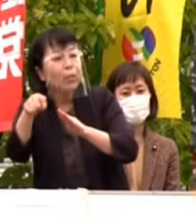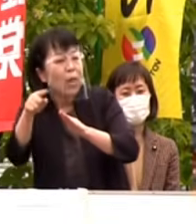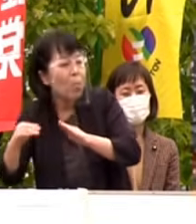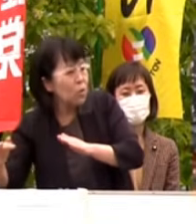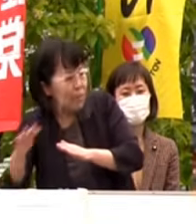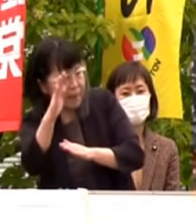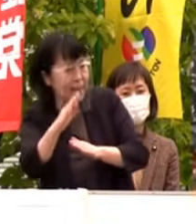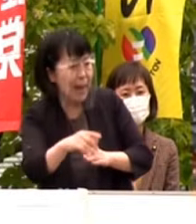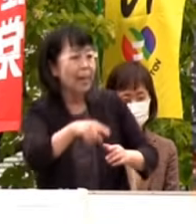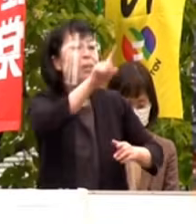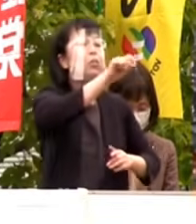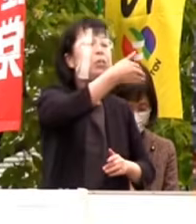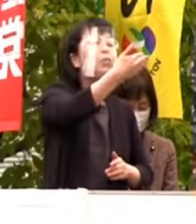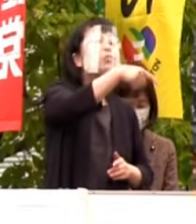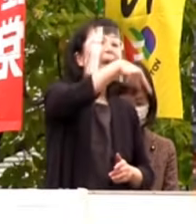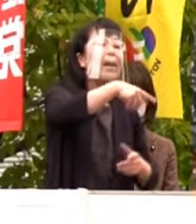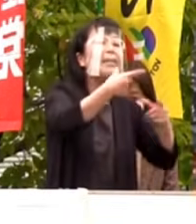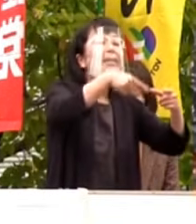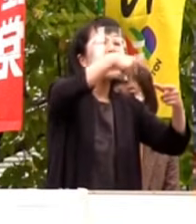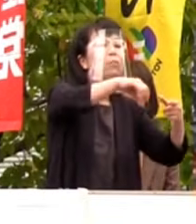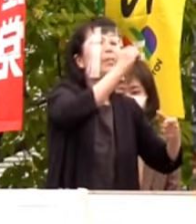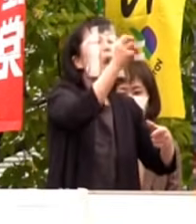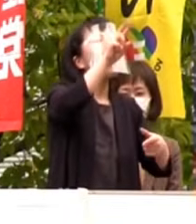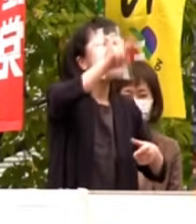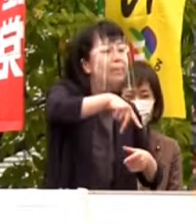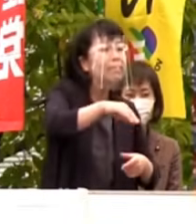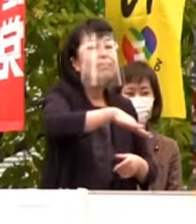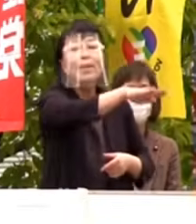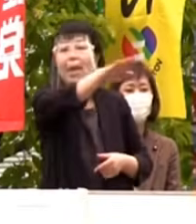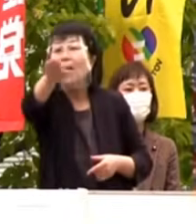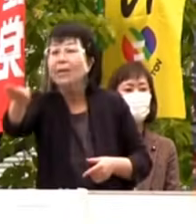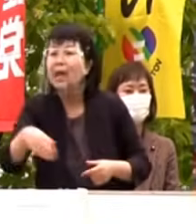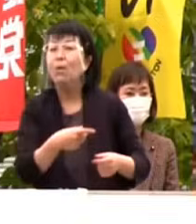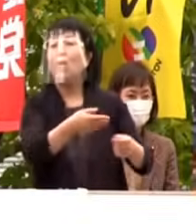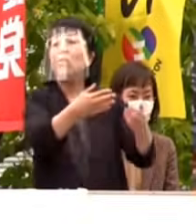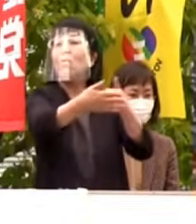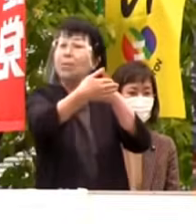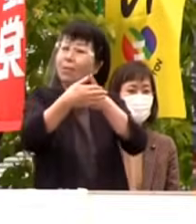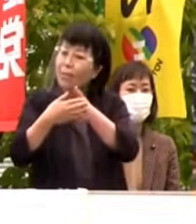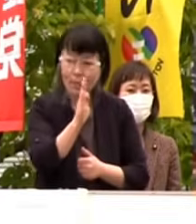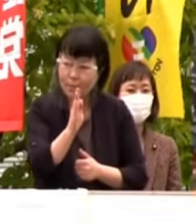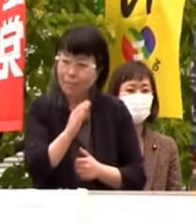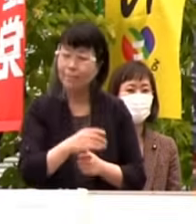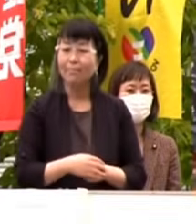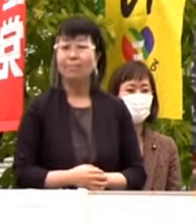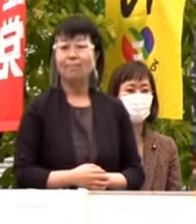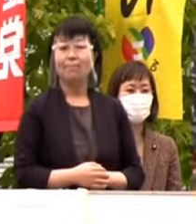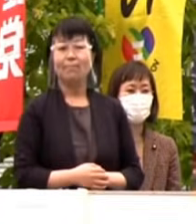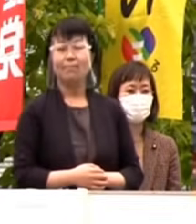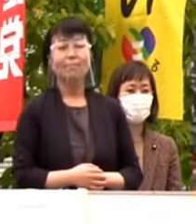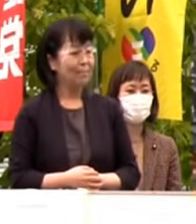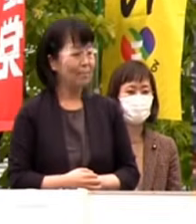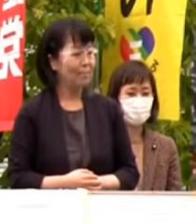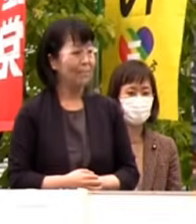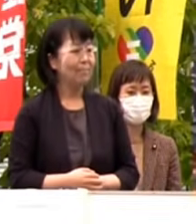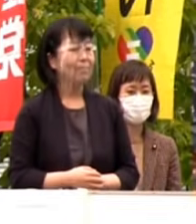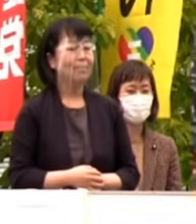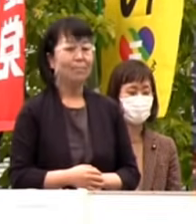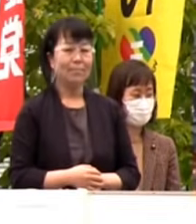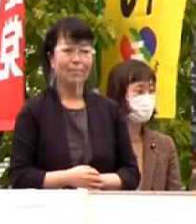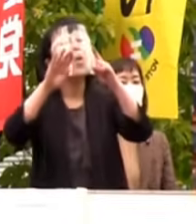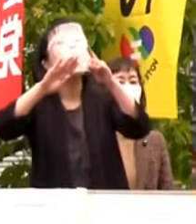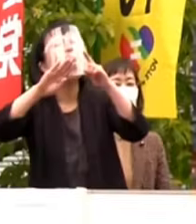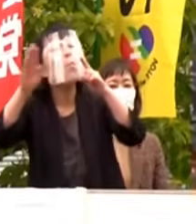池内さゆりさん、皆さんのお力で必ず今度は押し上げていただきたい。相手の候補は公明党